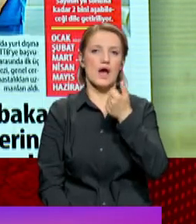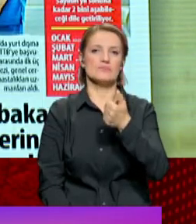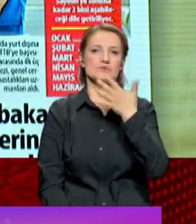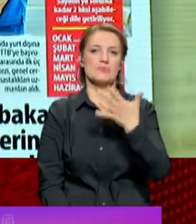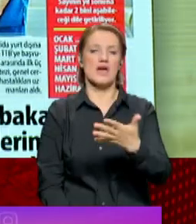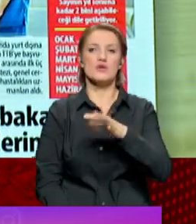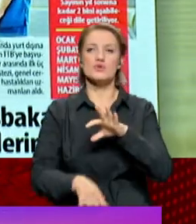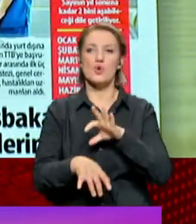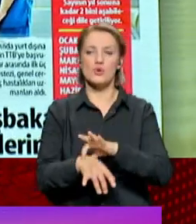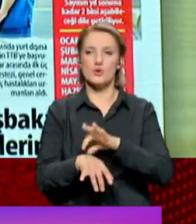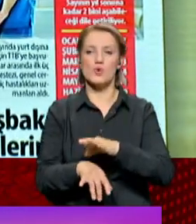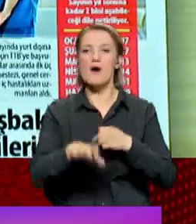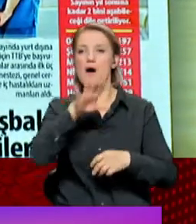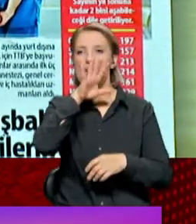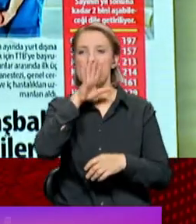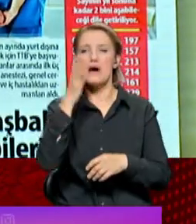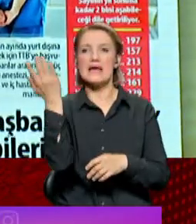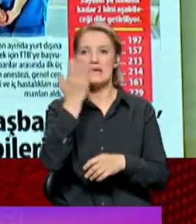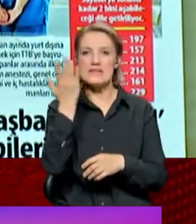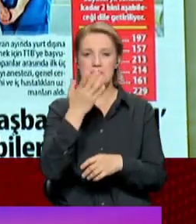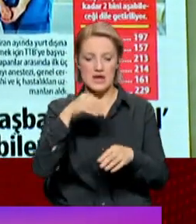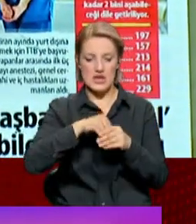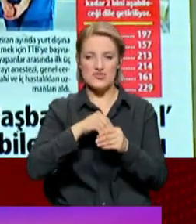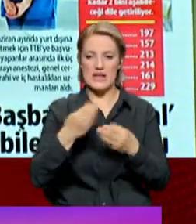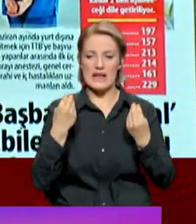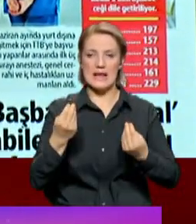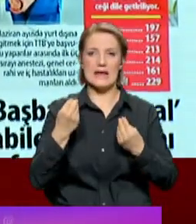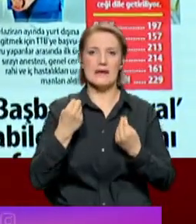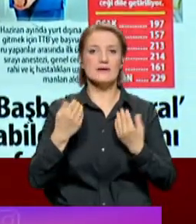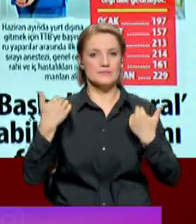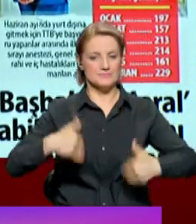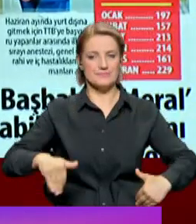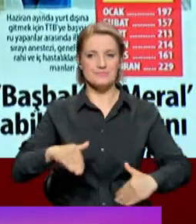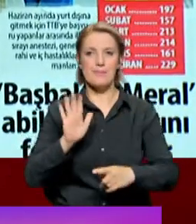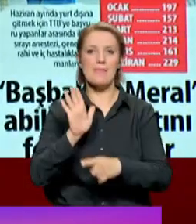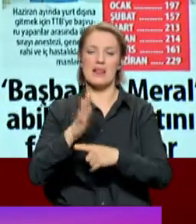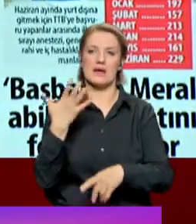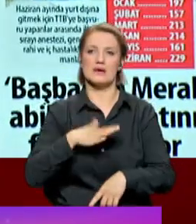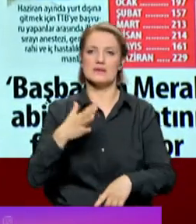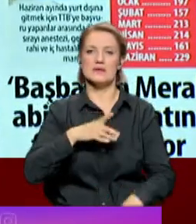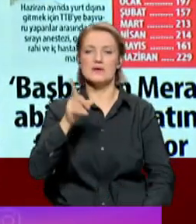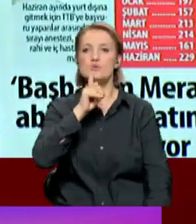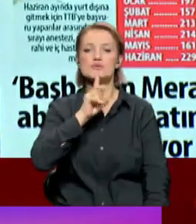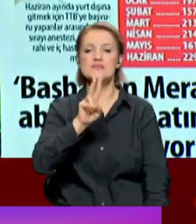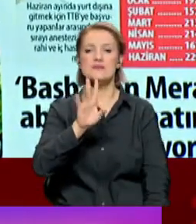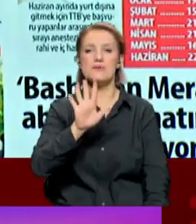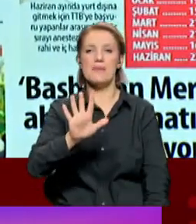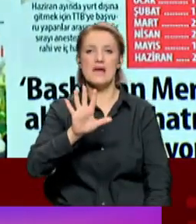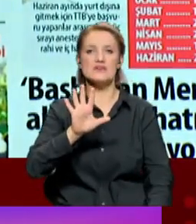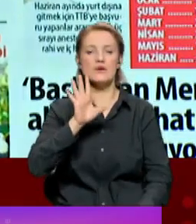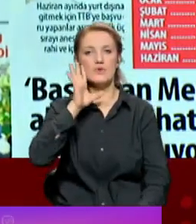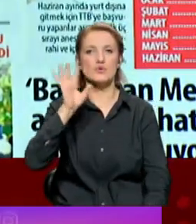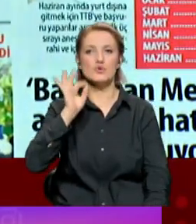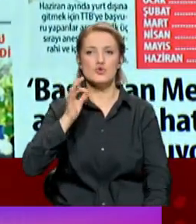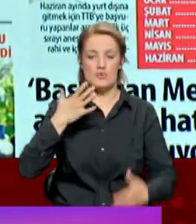1165 doktor yurt dışına gitmek için İHAL belgesi talep etti. Yalnızca geçen ay 125 uzman önlük